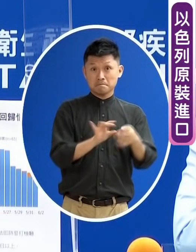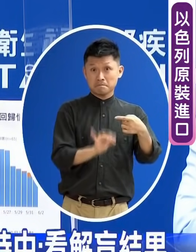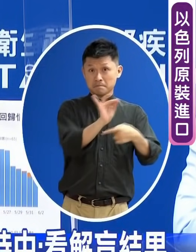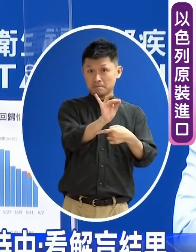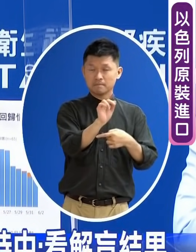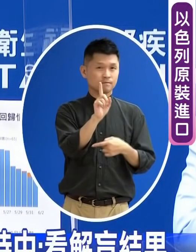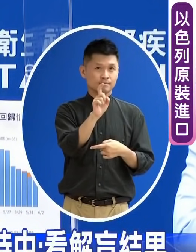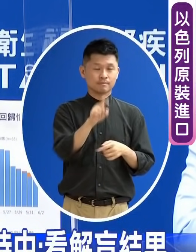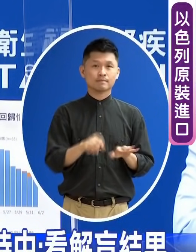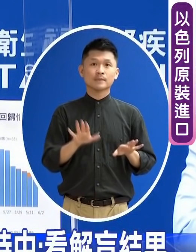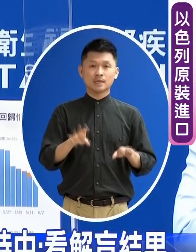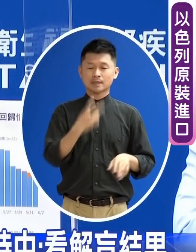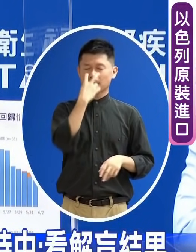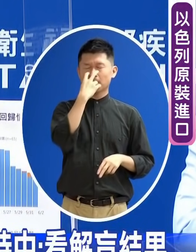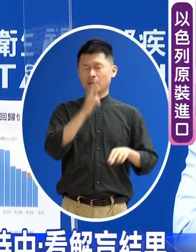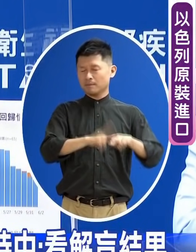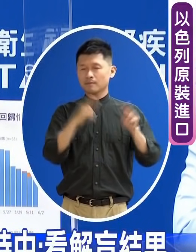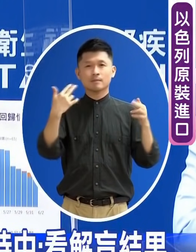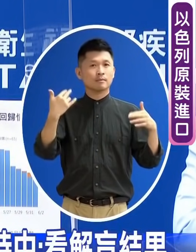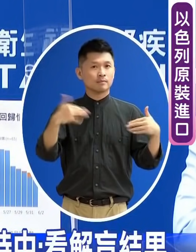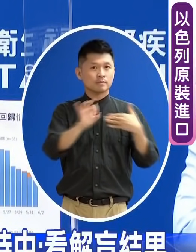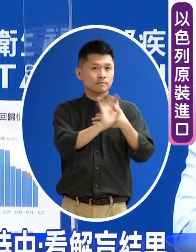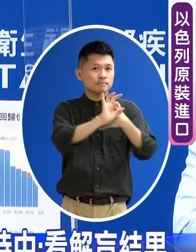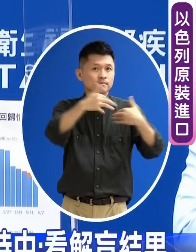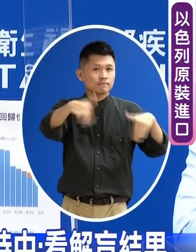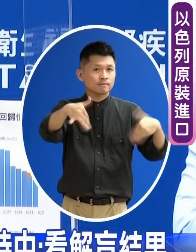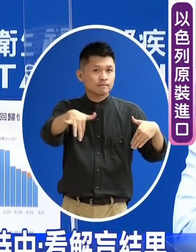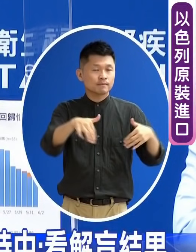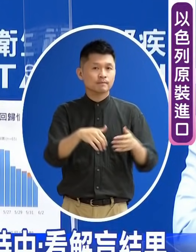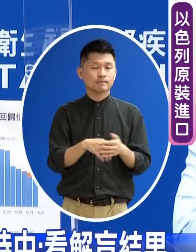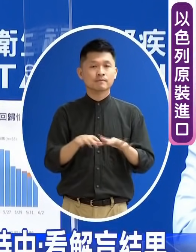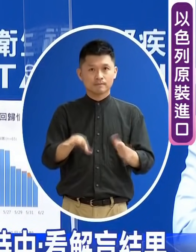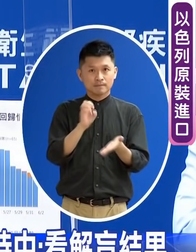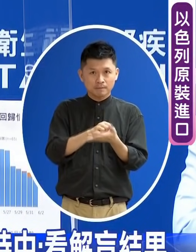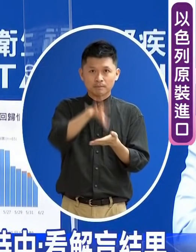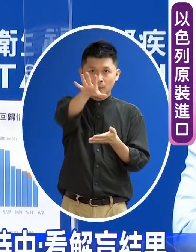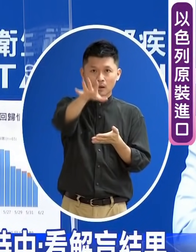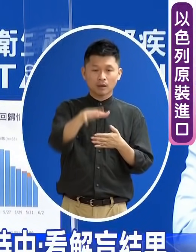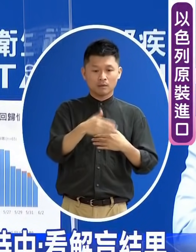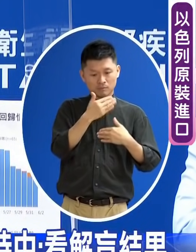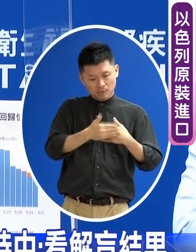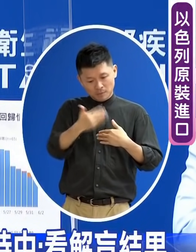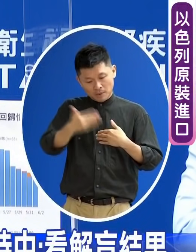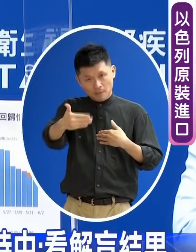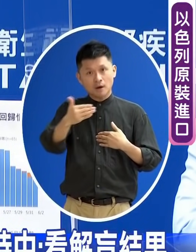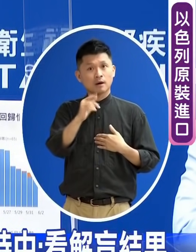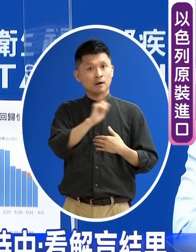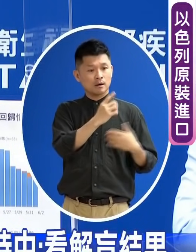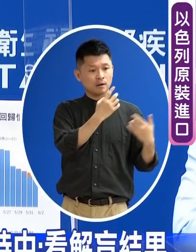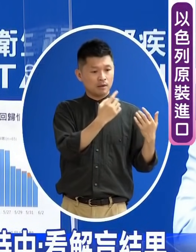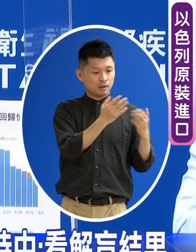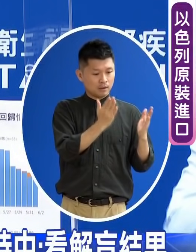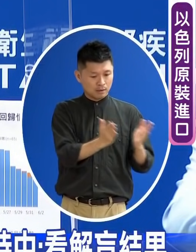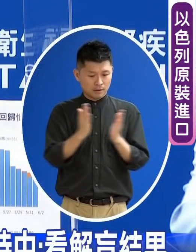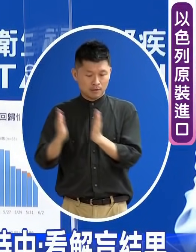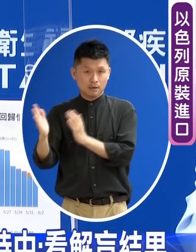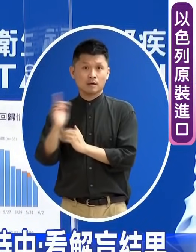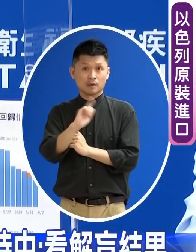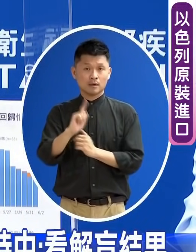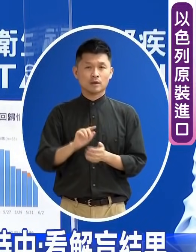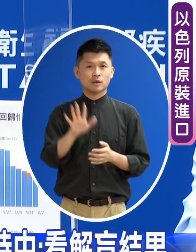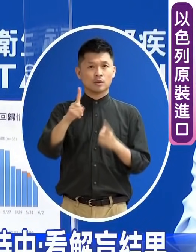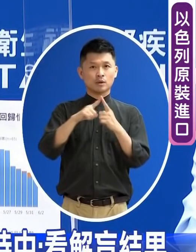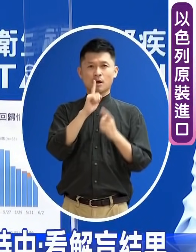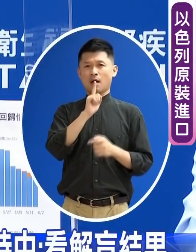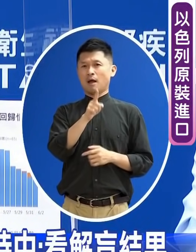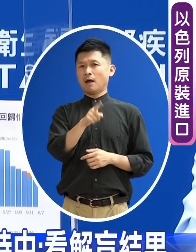时候还没有解盲的时候，好，我们只是跟大家报告我们的一个程序。啊，指的有的人就是说我们的